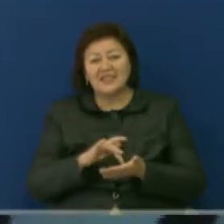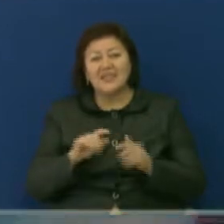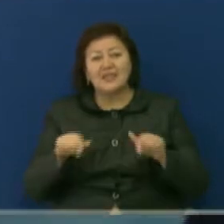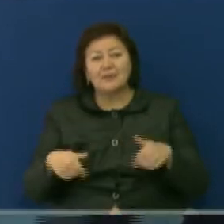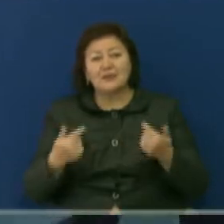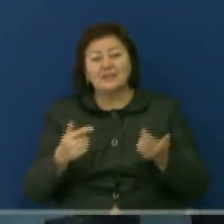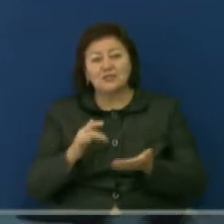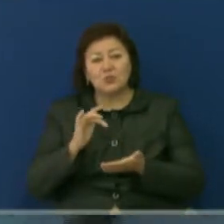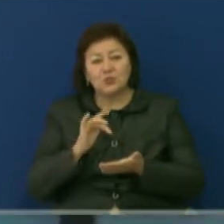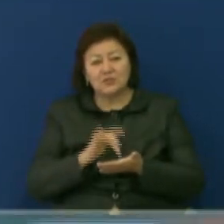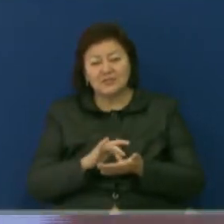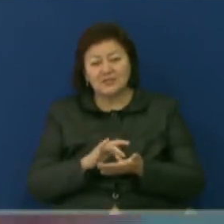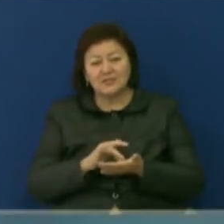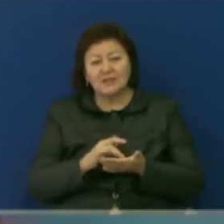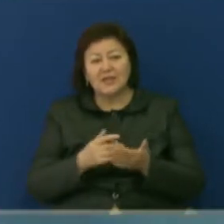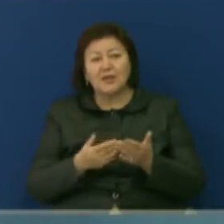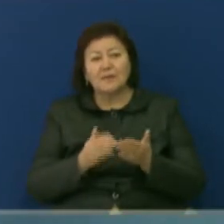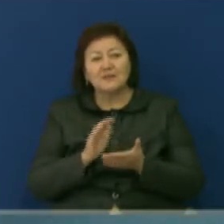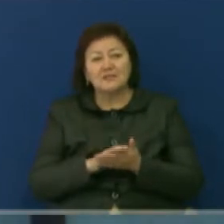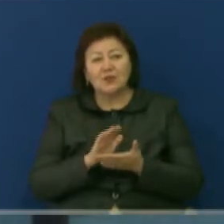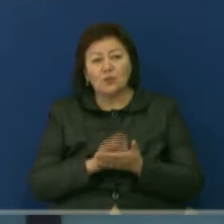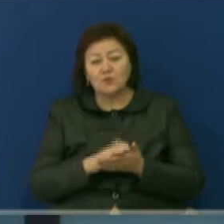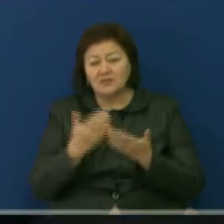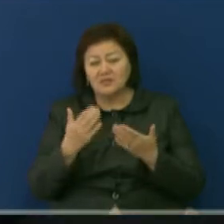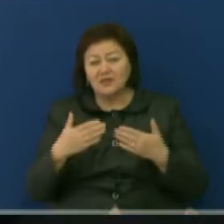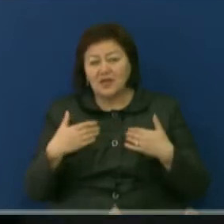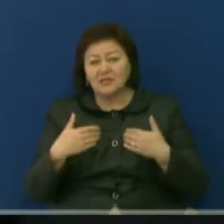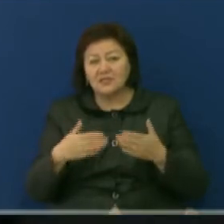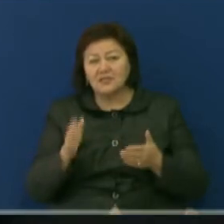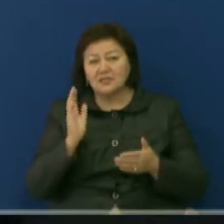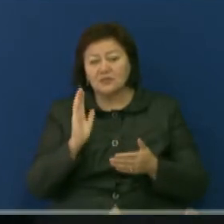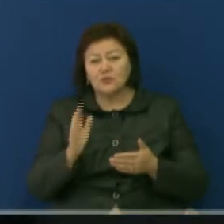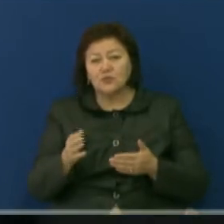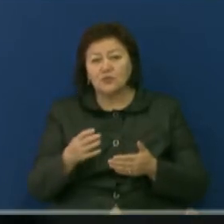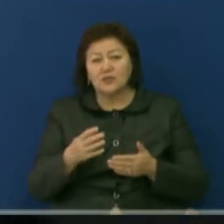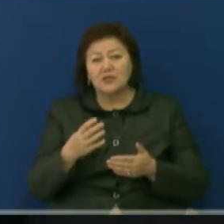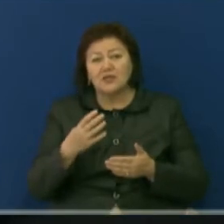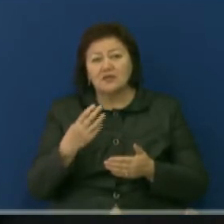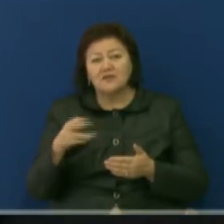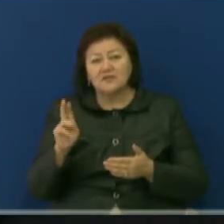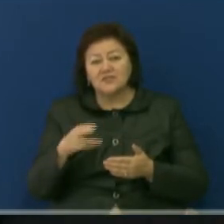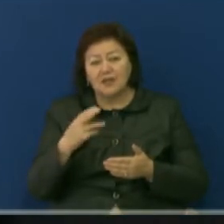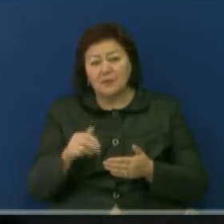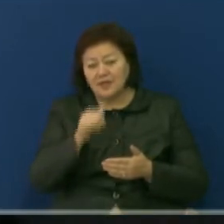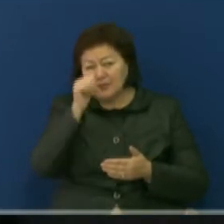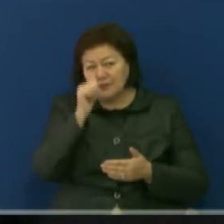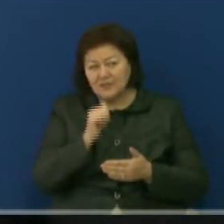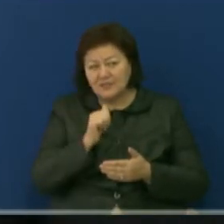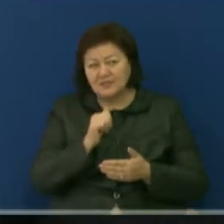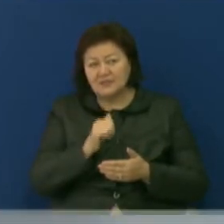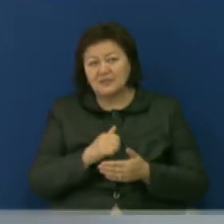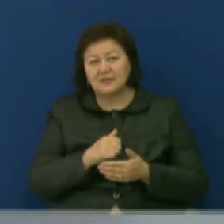ерте араласу орталығының жобасымен танысты. Оның ашылу мерзімі ағымдағы жылдың 4-ші 90-ына жоспарланған. Облыс әкімі